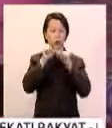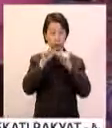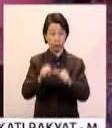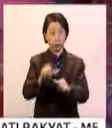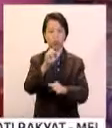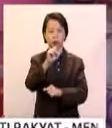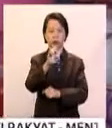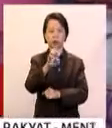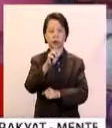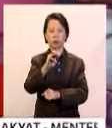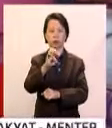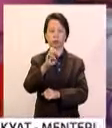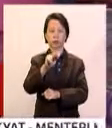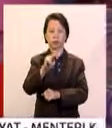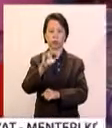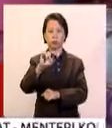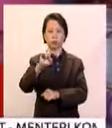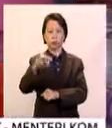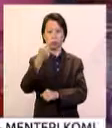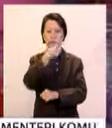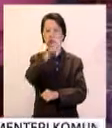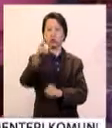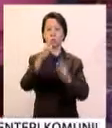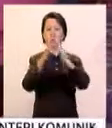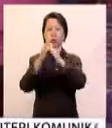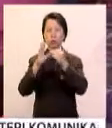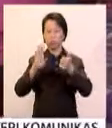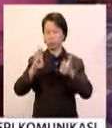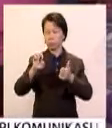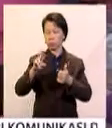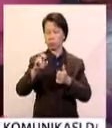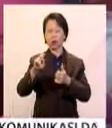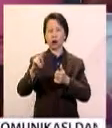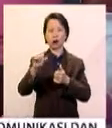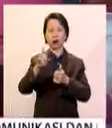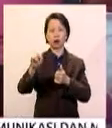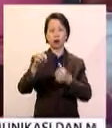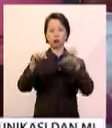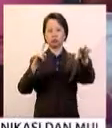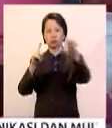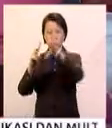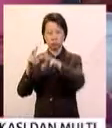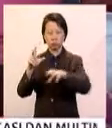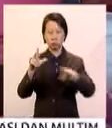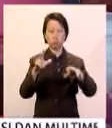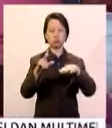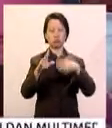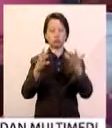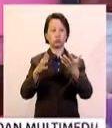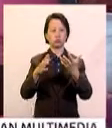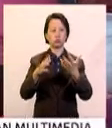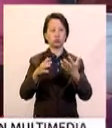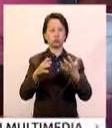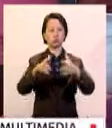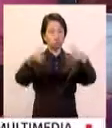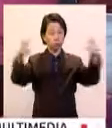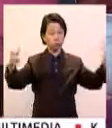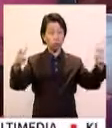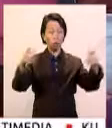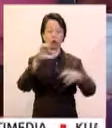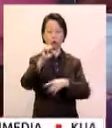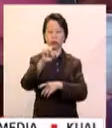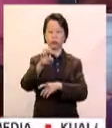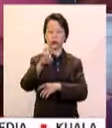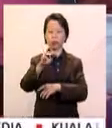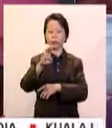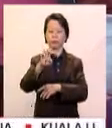Seminyih. Bila kita lihat di Pekan Seminyih, Beranang, Kesuma, Taman Pagi Bersih Seminyih besar, kawasan yang